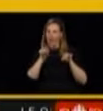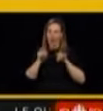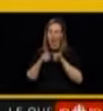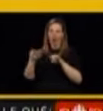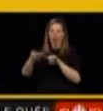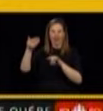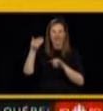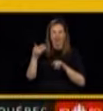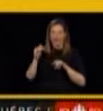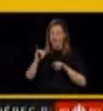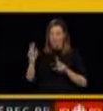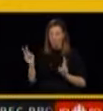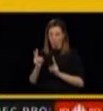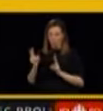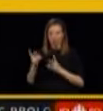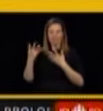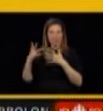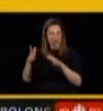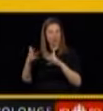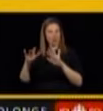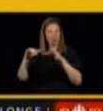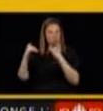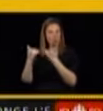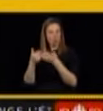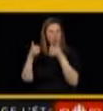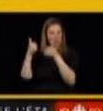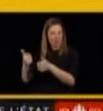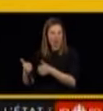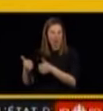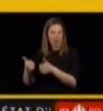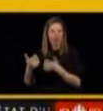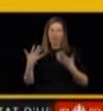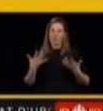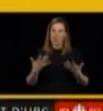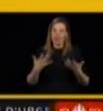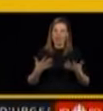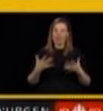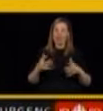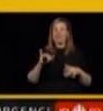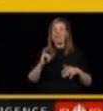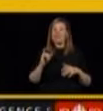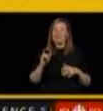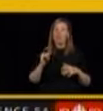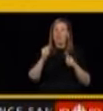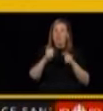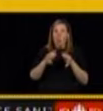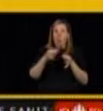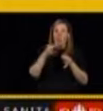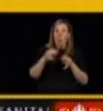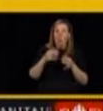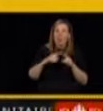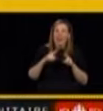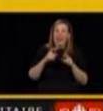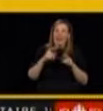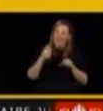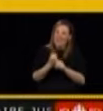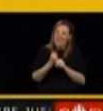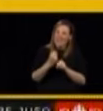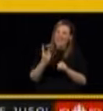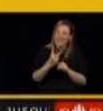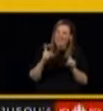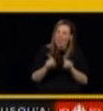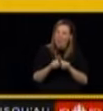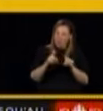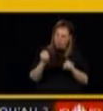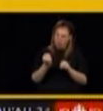urgent a été fait. On est d'ailleurs en train de faire du semi-urgent. Mais effectivement, on a pris beaucoup de